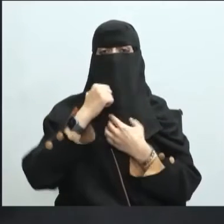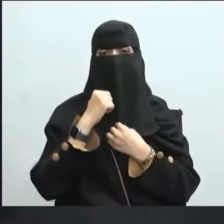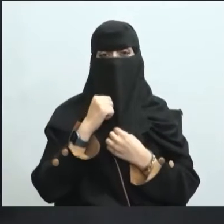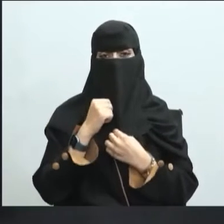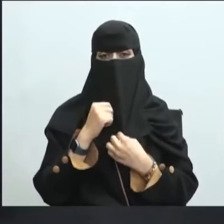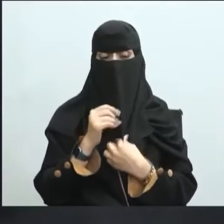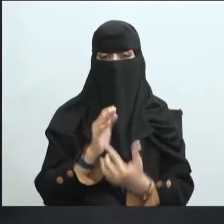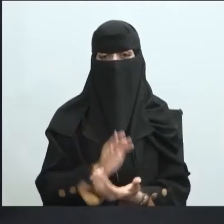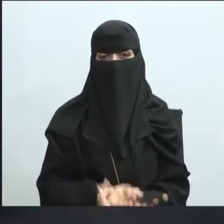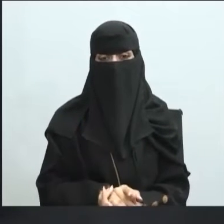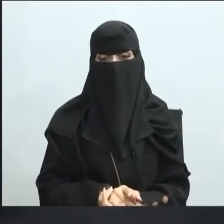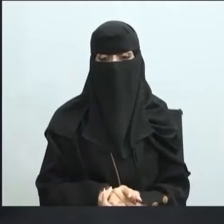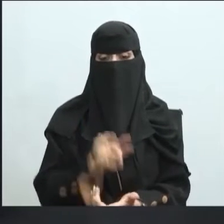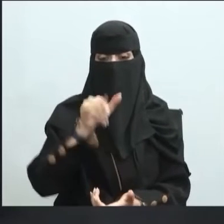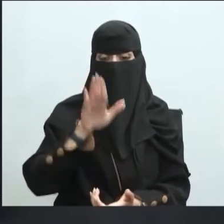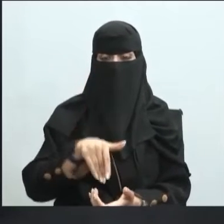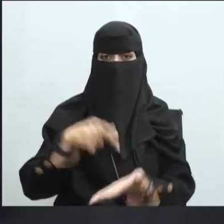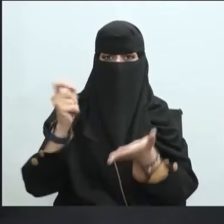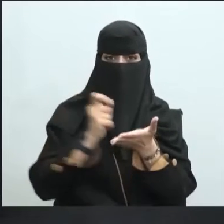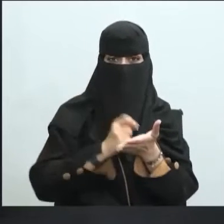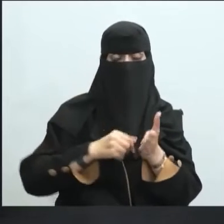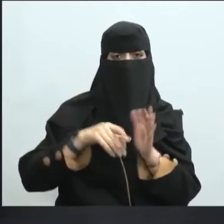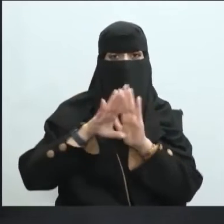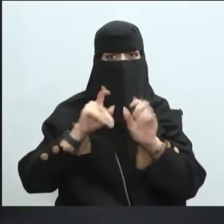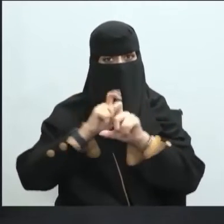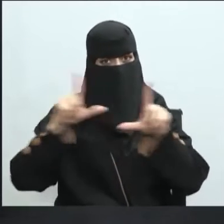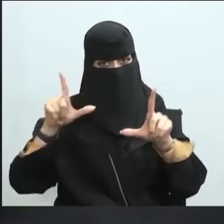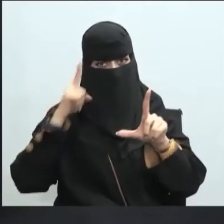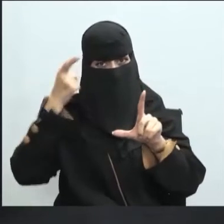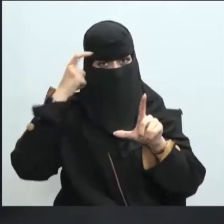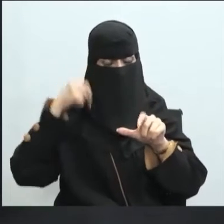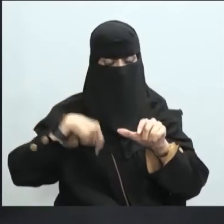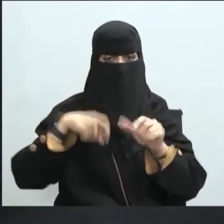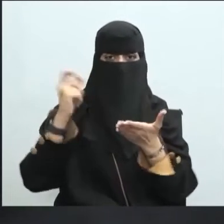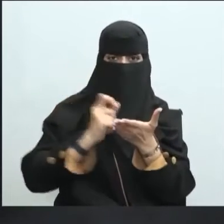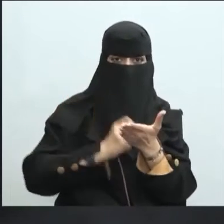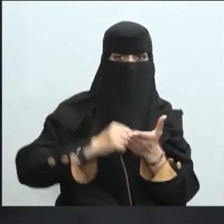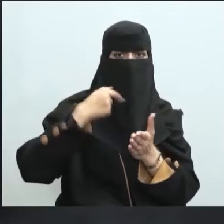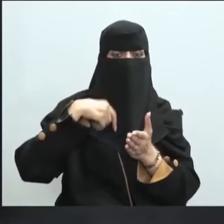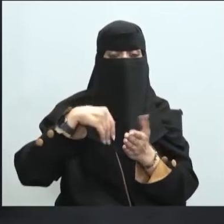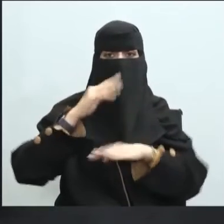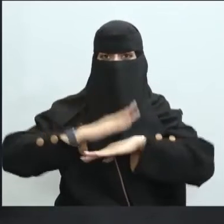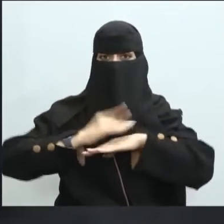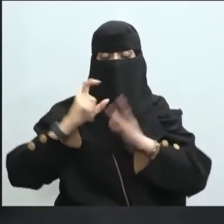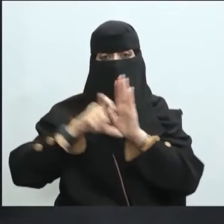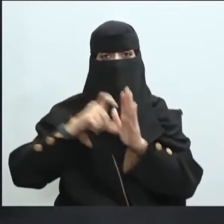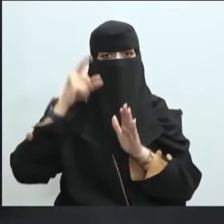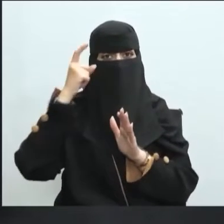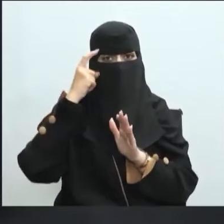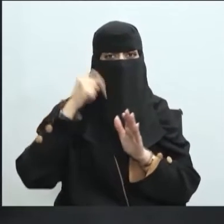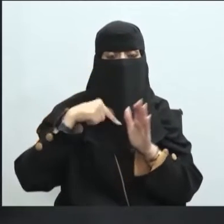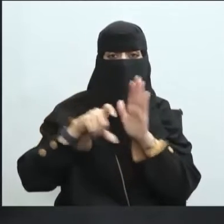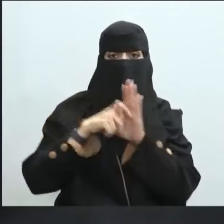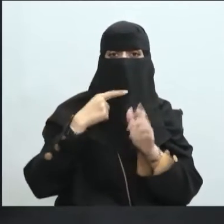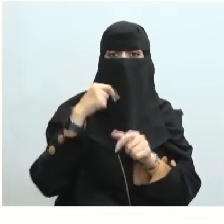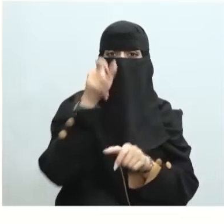العقلي والتاثير الوجداني اذا الكتابه الادبيه والعلميه والوظيفيه عرفنا هدف الكاتب ومحور اهتمام القارئ وايضا معايير